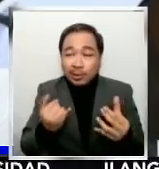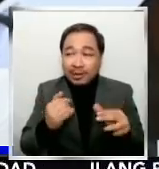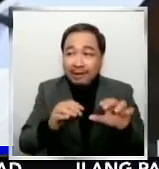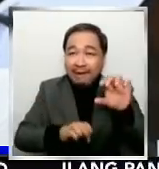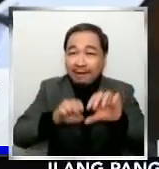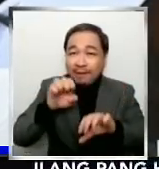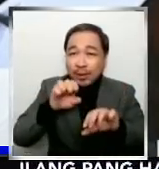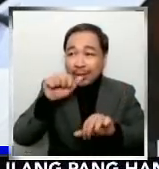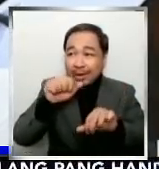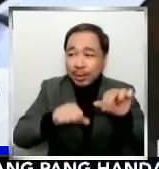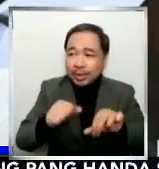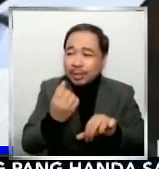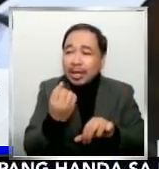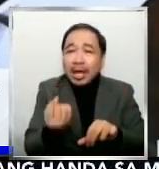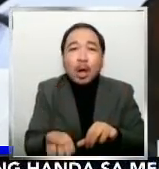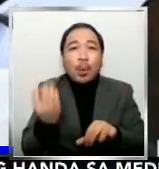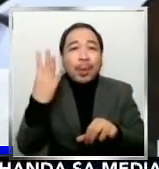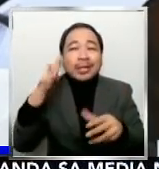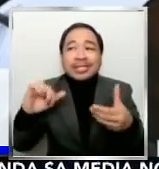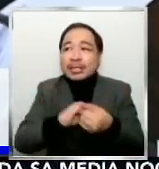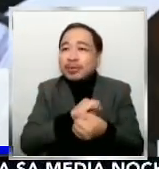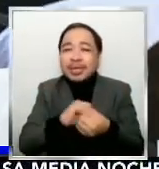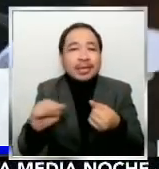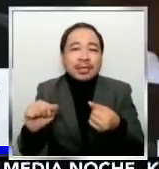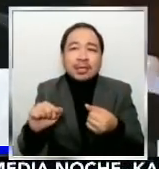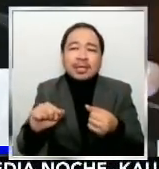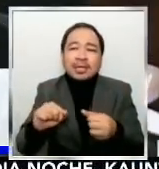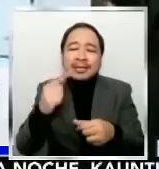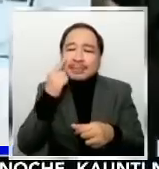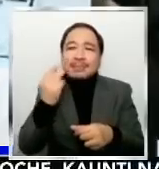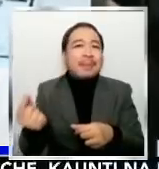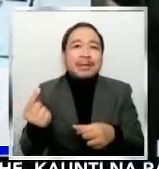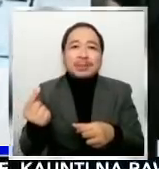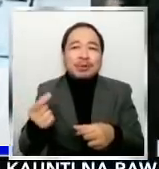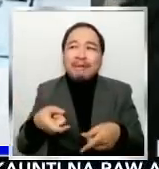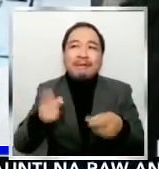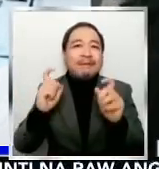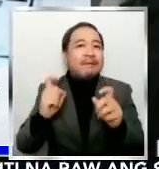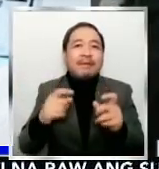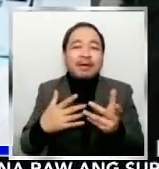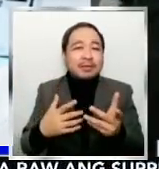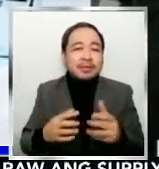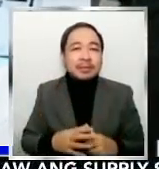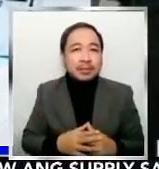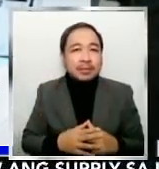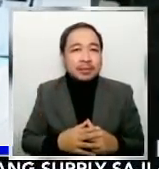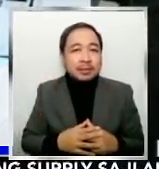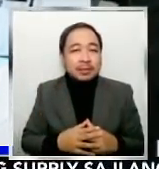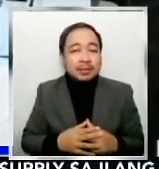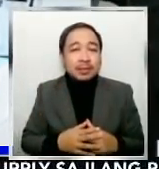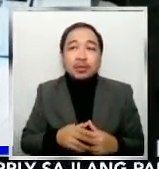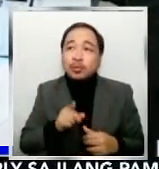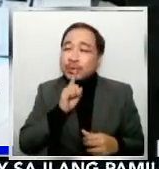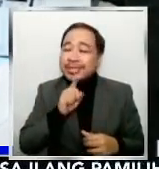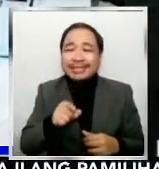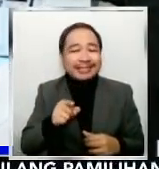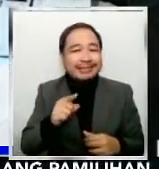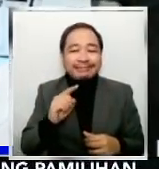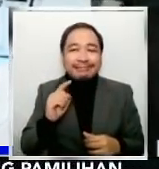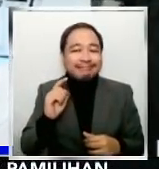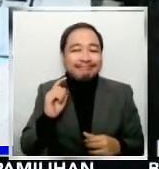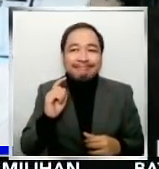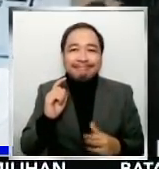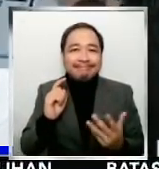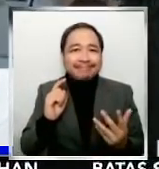damage could not be had immediately. That is really silly. Sino